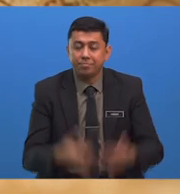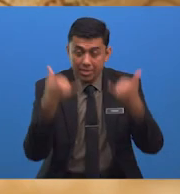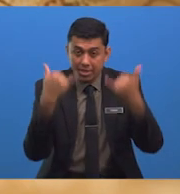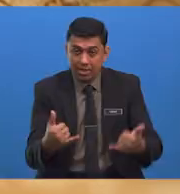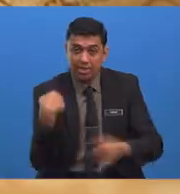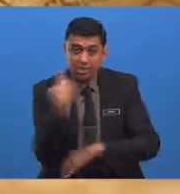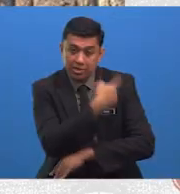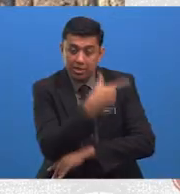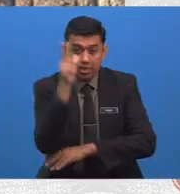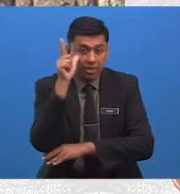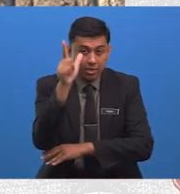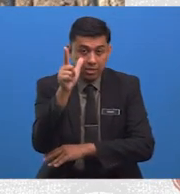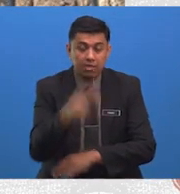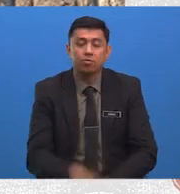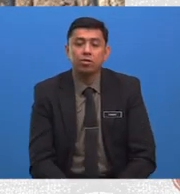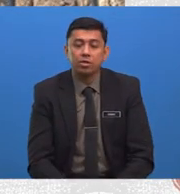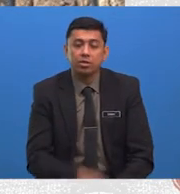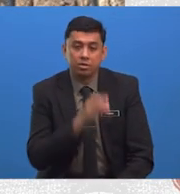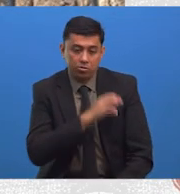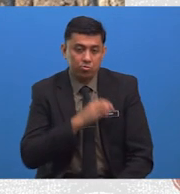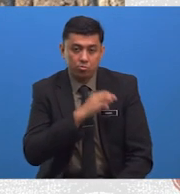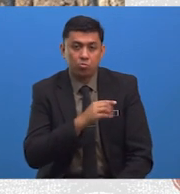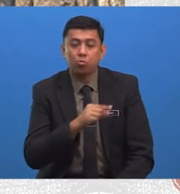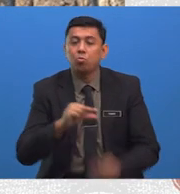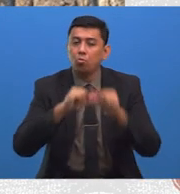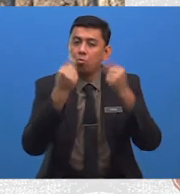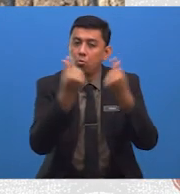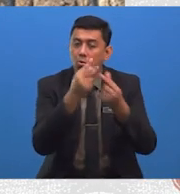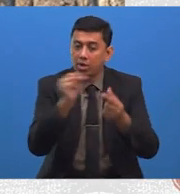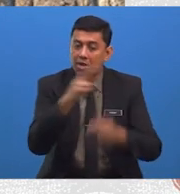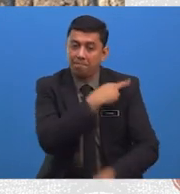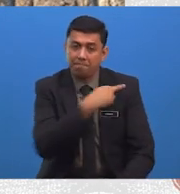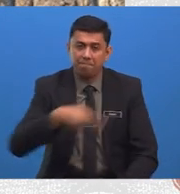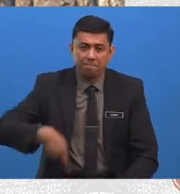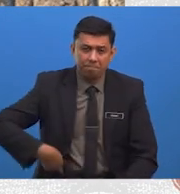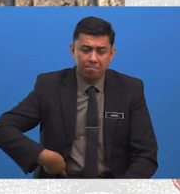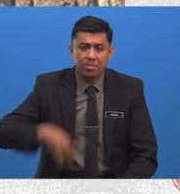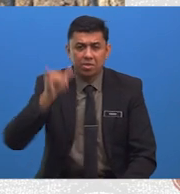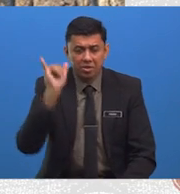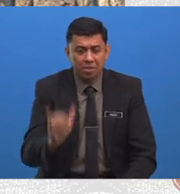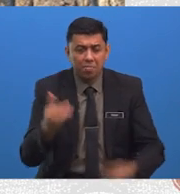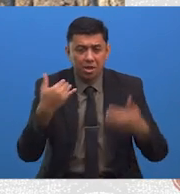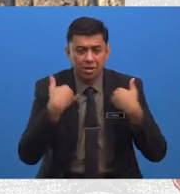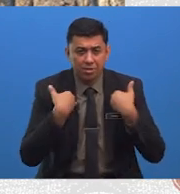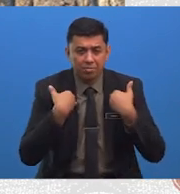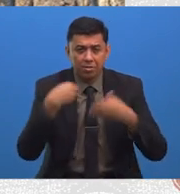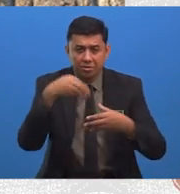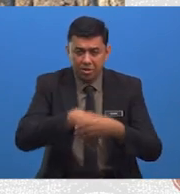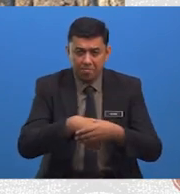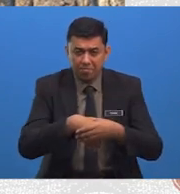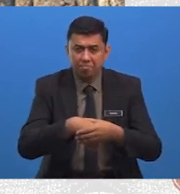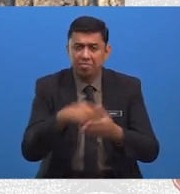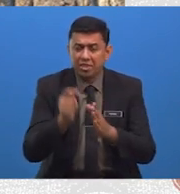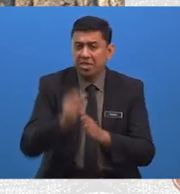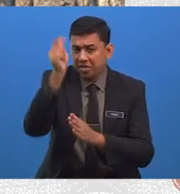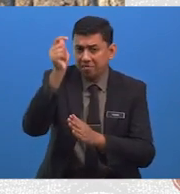Sekarang kita lihat pula ciri-ciri golongan diraja. Merupakan golongan yang berada dalam status yang